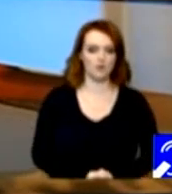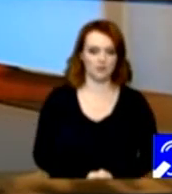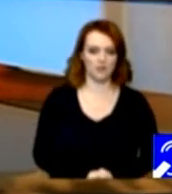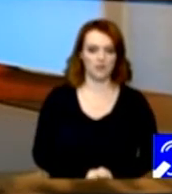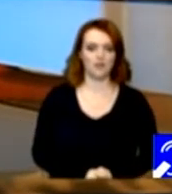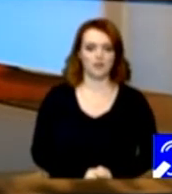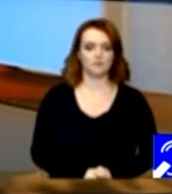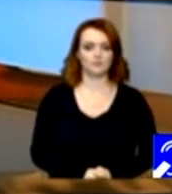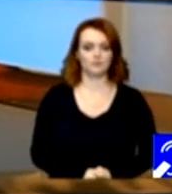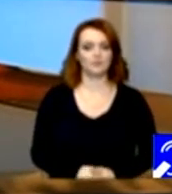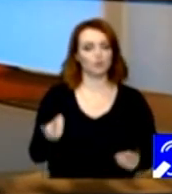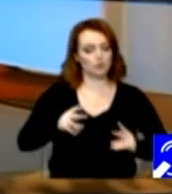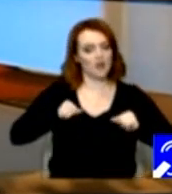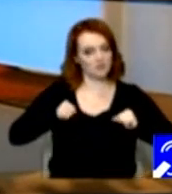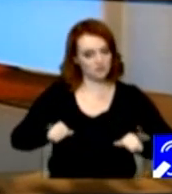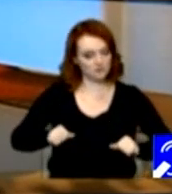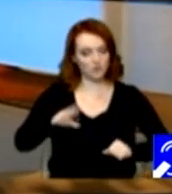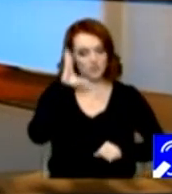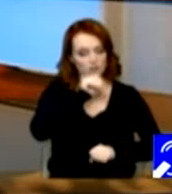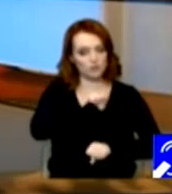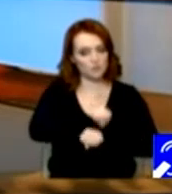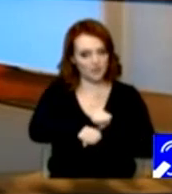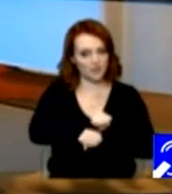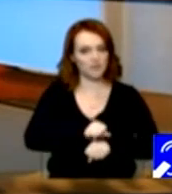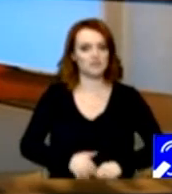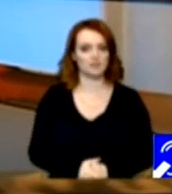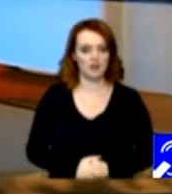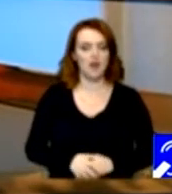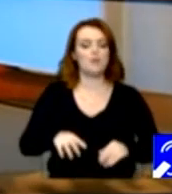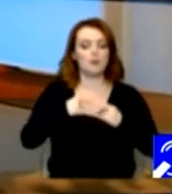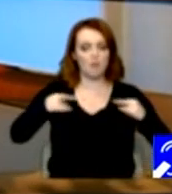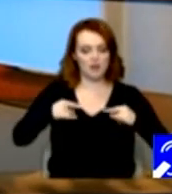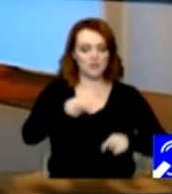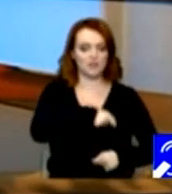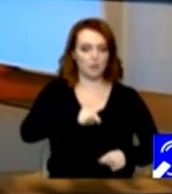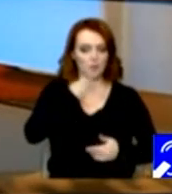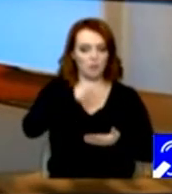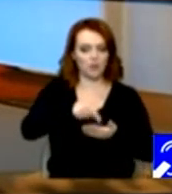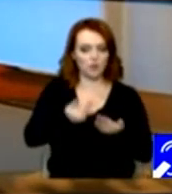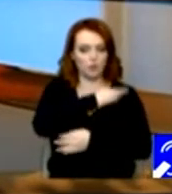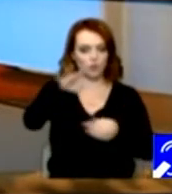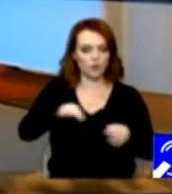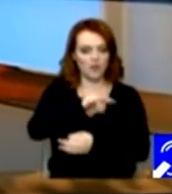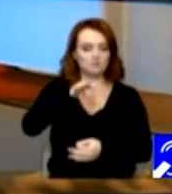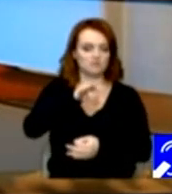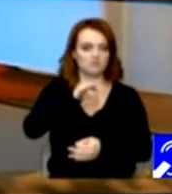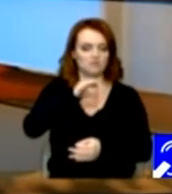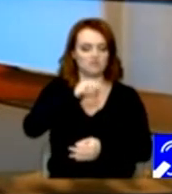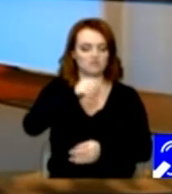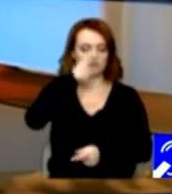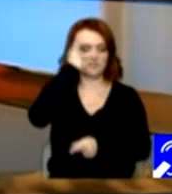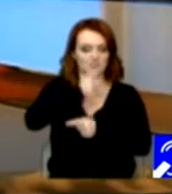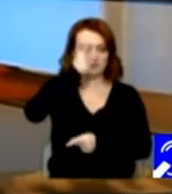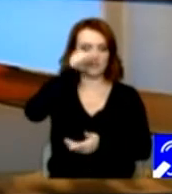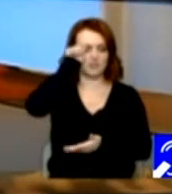de este cumpătarea pe masa Deputaților a ajuns un proiect de lege care ar putea interzice publicitatea la jocurile de noroc